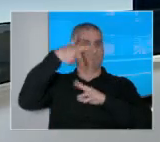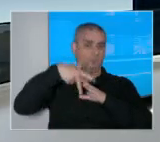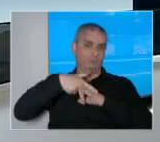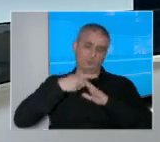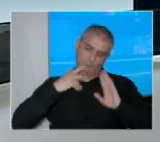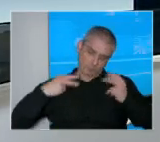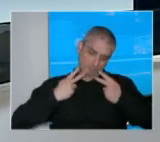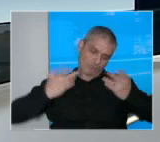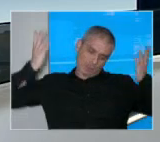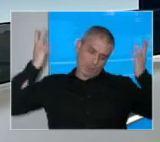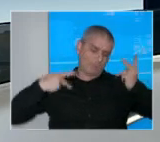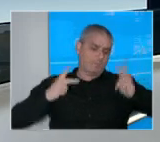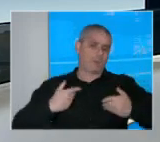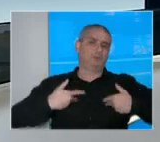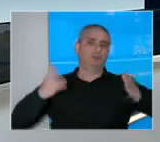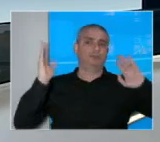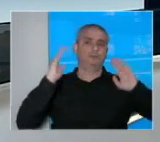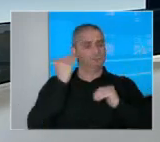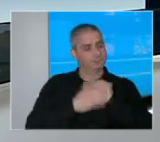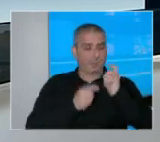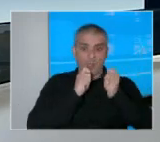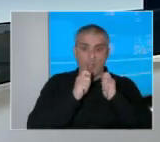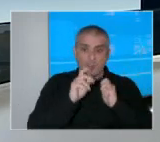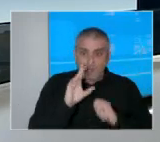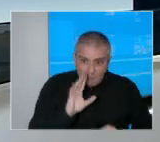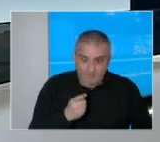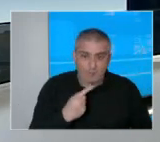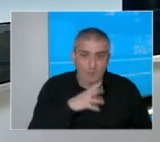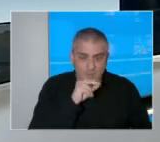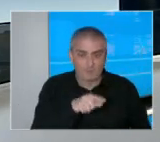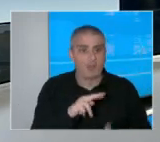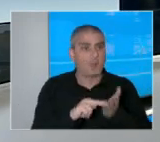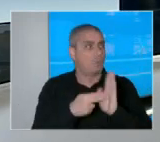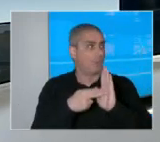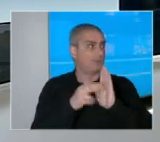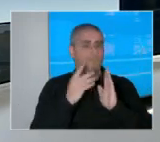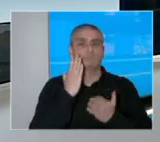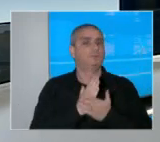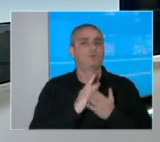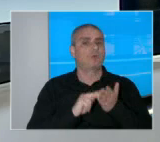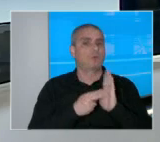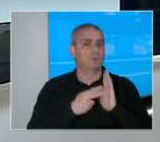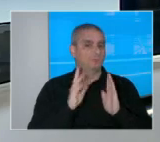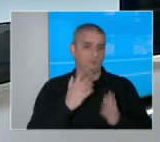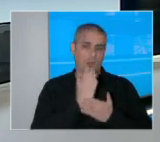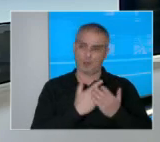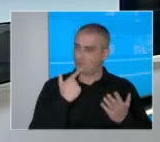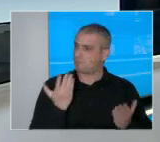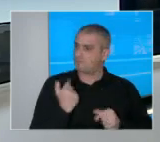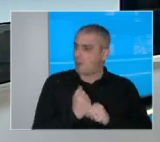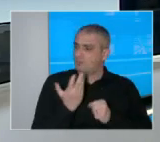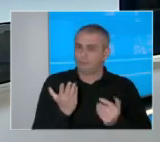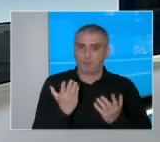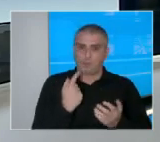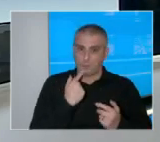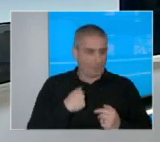הוא אומר, אין לי תשובות, זה מה שיש לי, תסיים את הרעיון. אבל בוא נדבר על הקטע הפוליטי, מה השורה התחתונה הפוליטית. שמע, יש כאלה שאומרים, מה הוא עושה? הוא